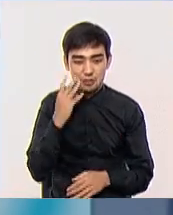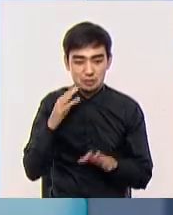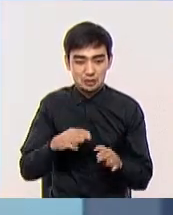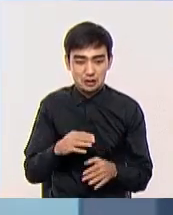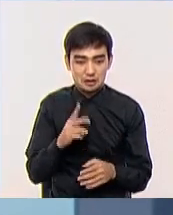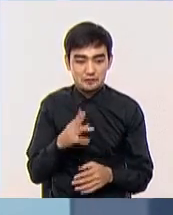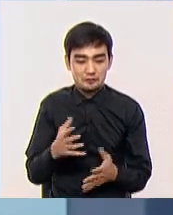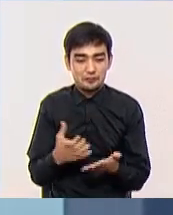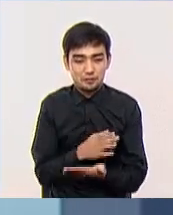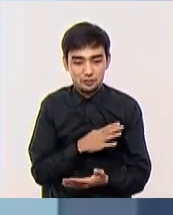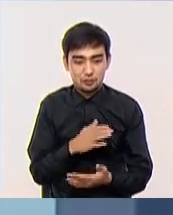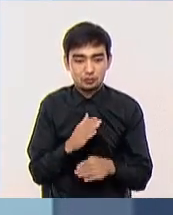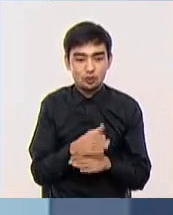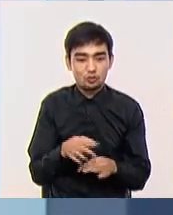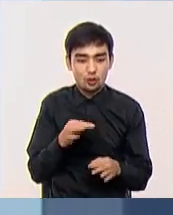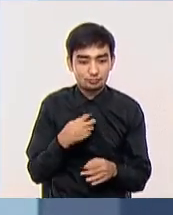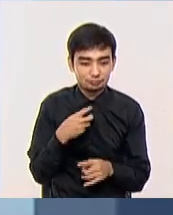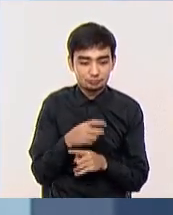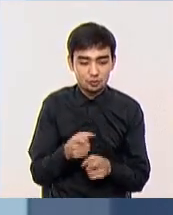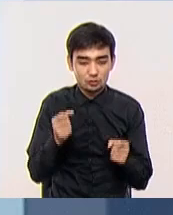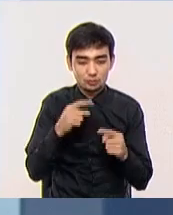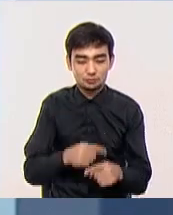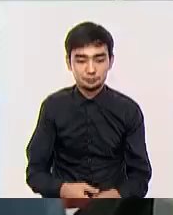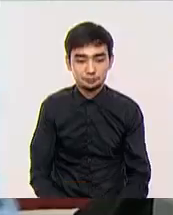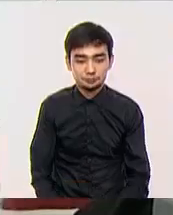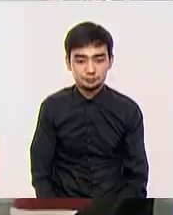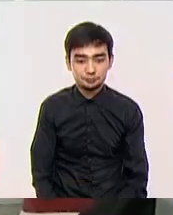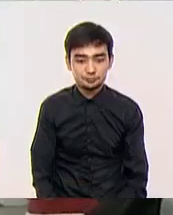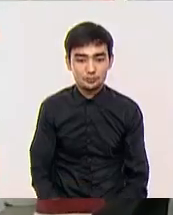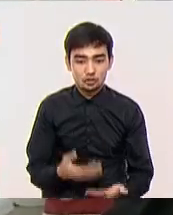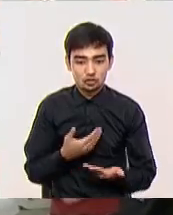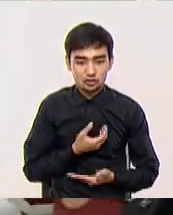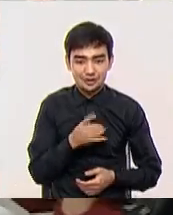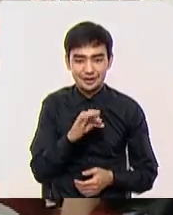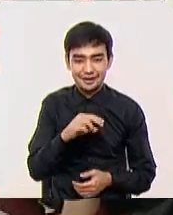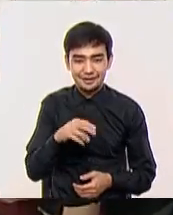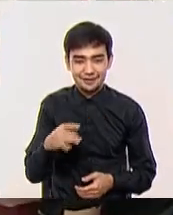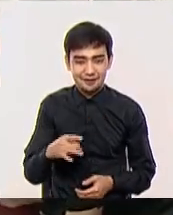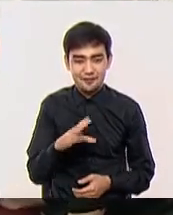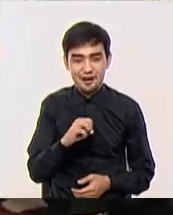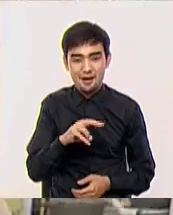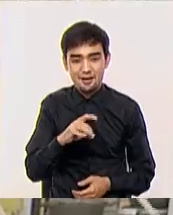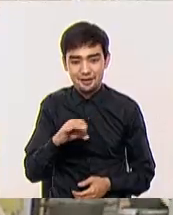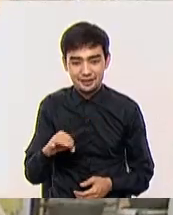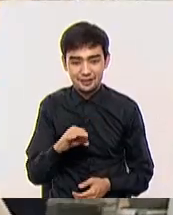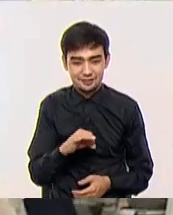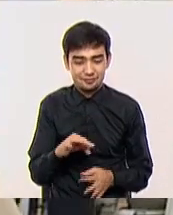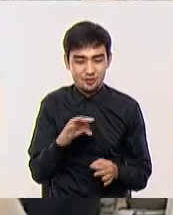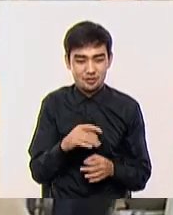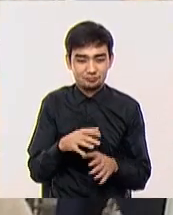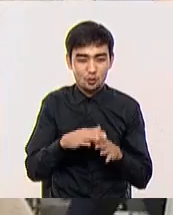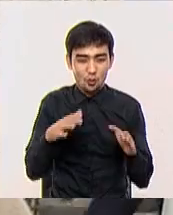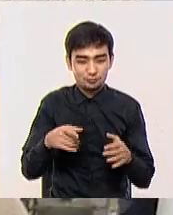удачу? В гостях у победителя побывали наши корреспонденты. Житель Ридера Валерий Бутринов – механик на